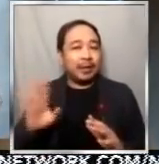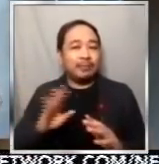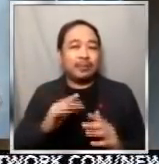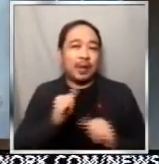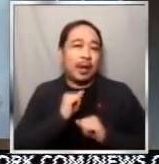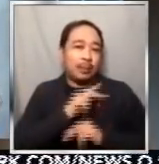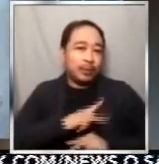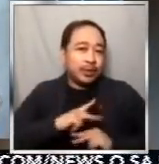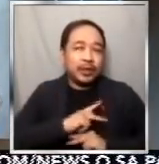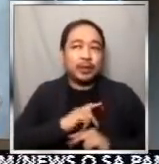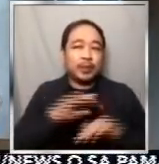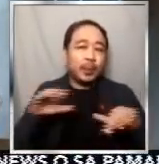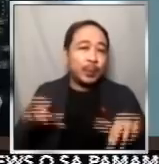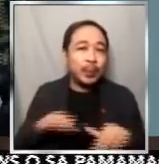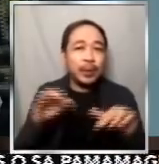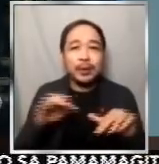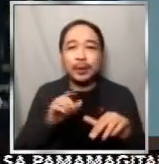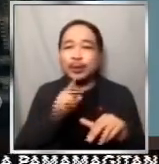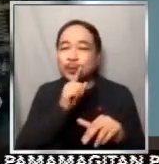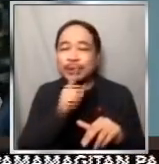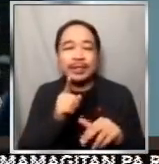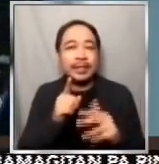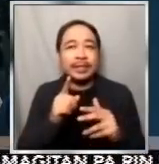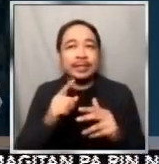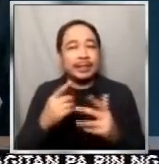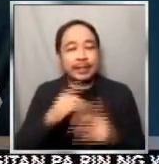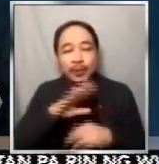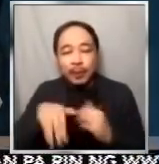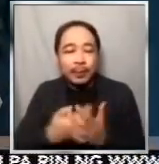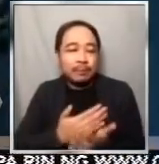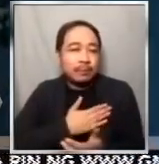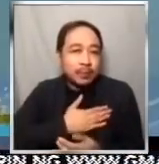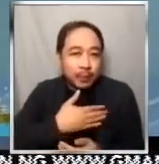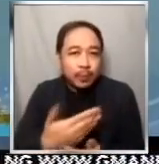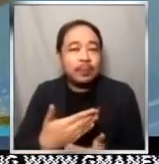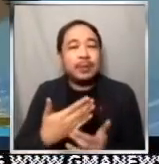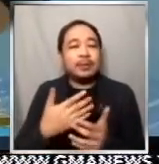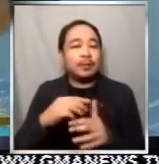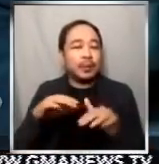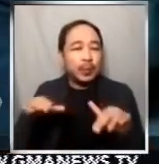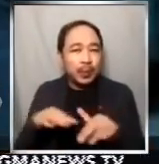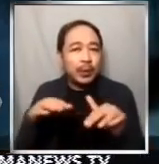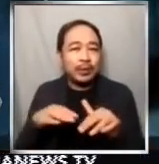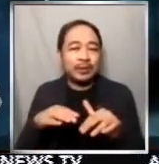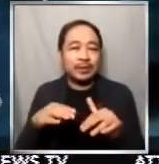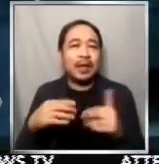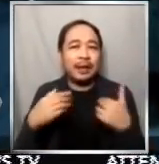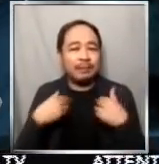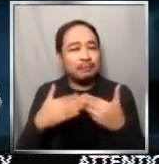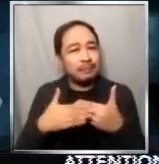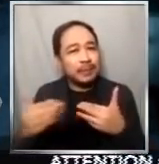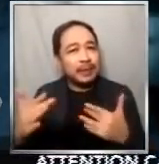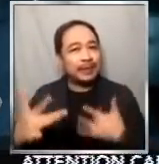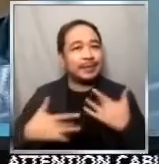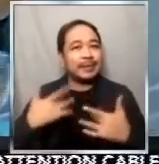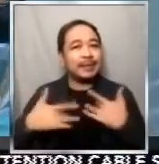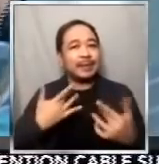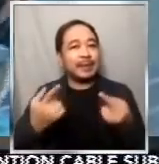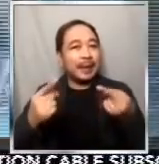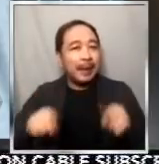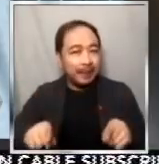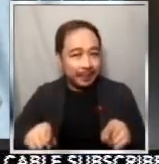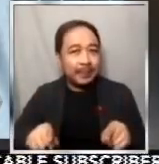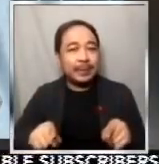at binibigyan ng puso. So, marami pa pong mangyayari. As in, ang dami pang magandang mga